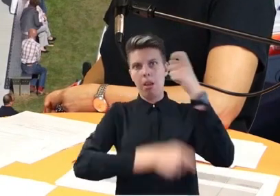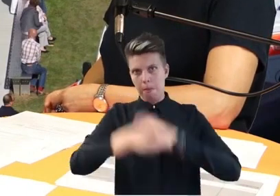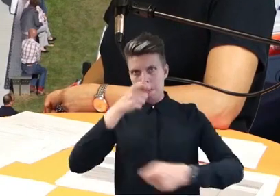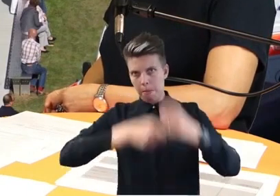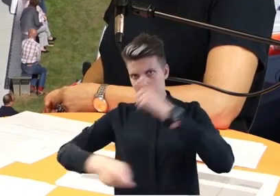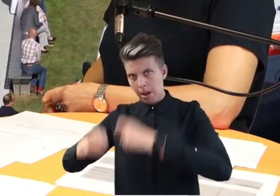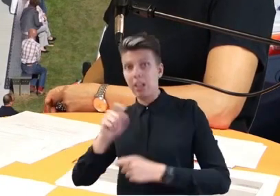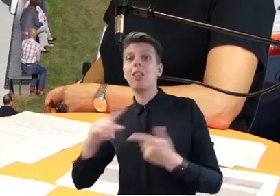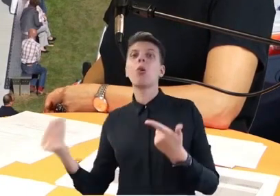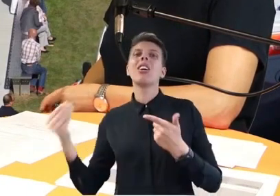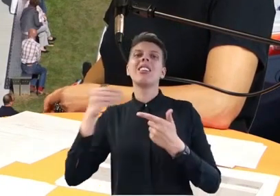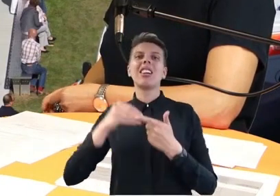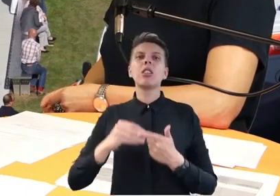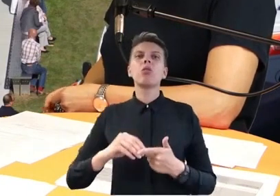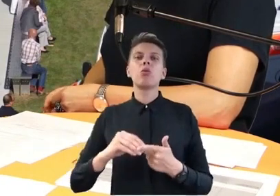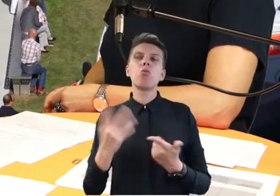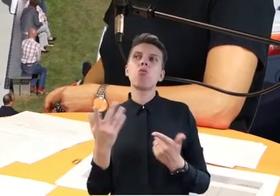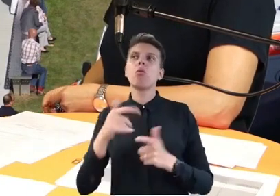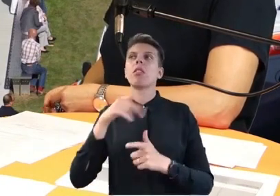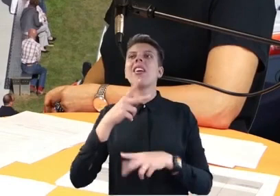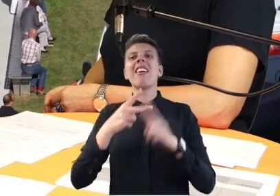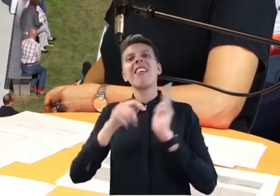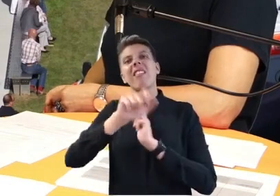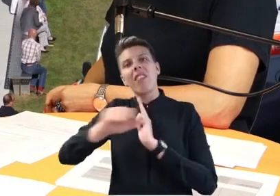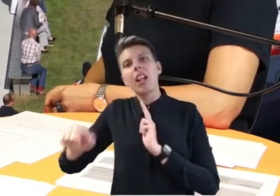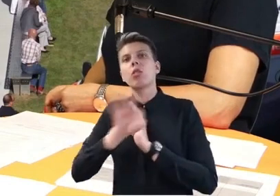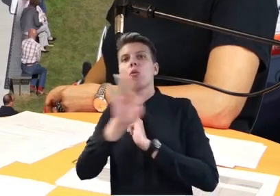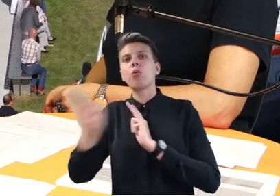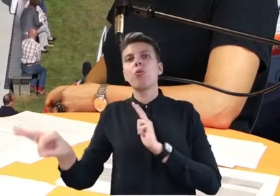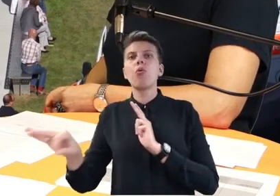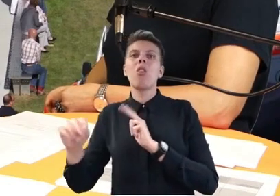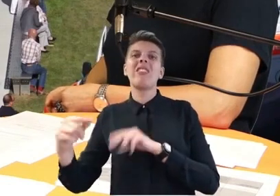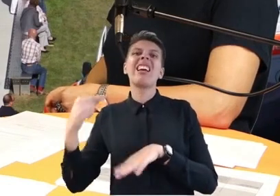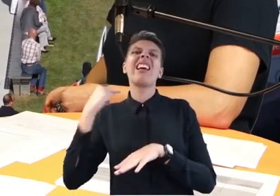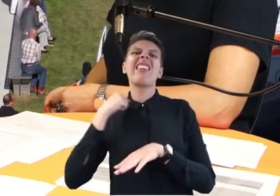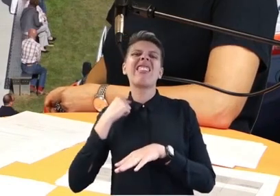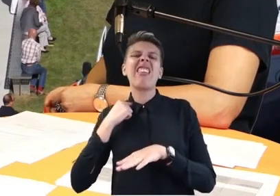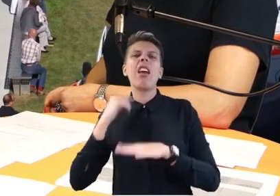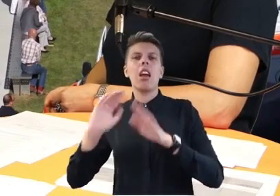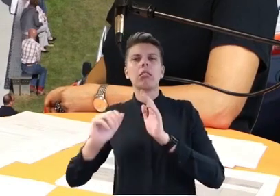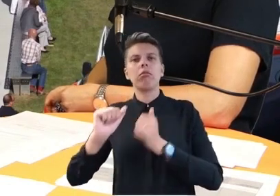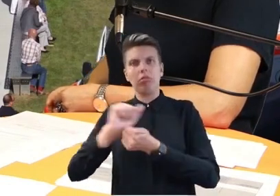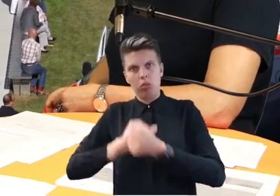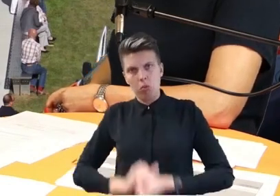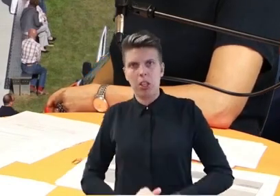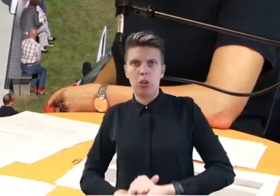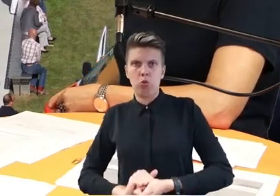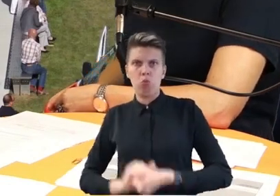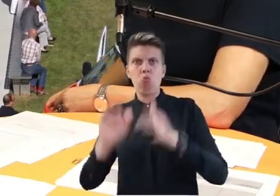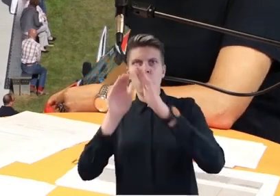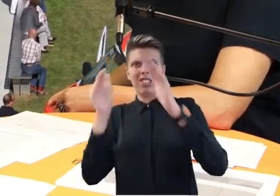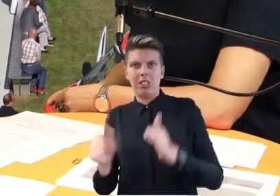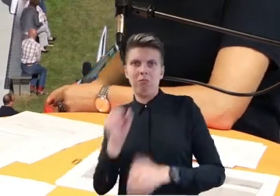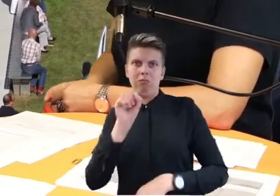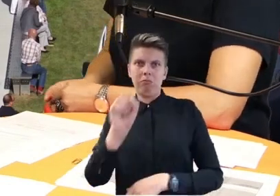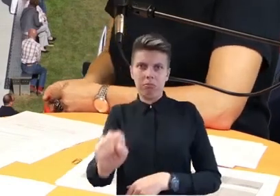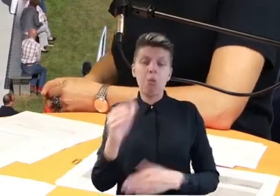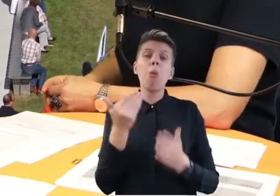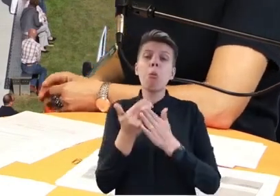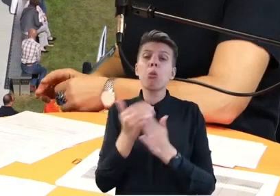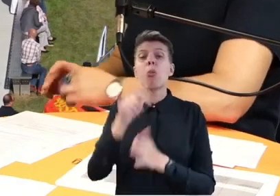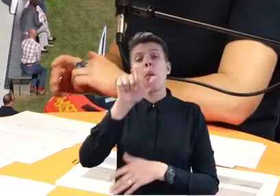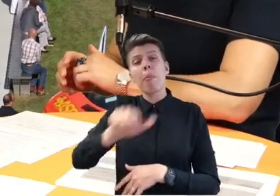ein Dekontaminationsplatz für Verletzte aufgebaut und betrieben. Das hat der Herr Wilbert eben hier auch schon angerissen. Dort können im